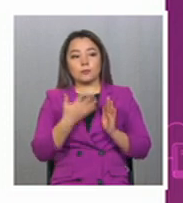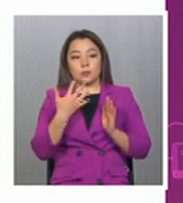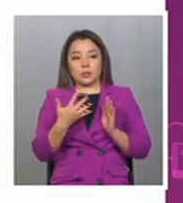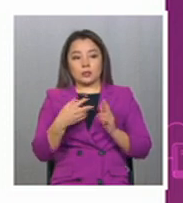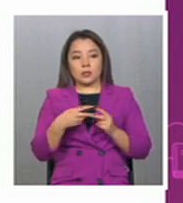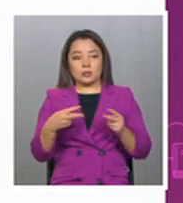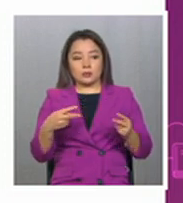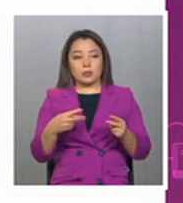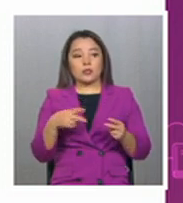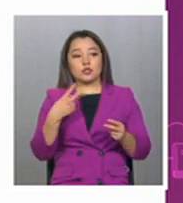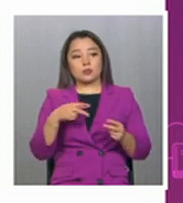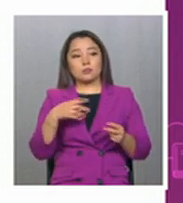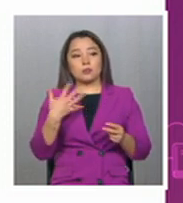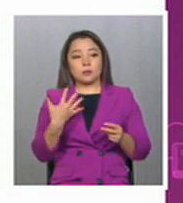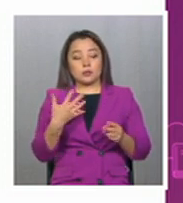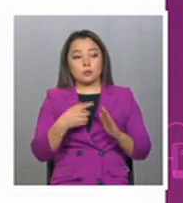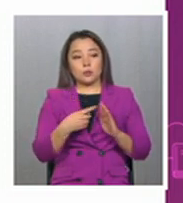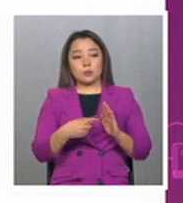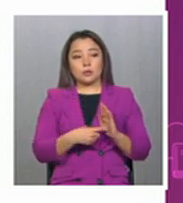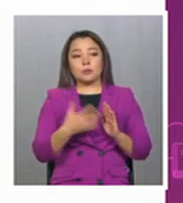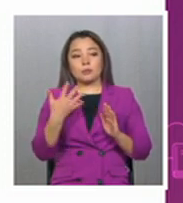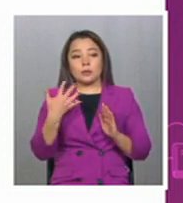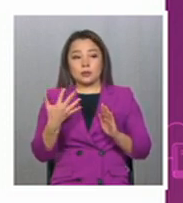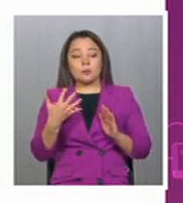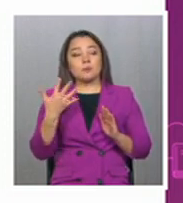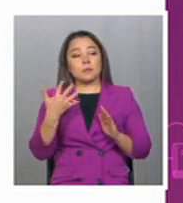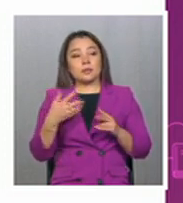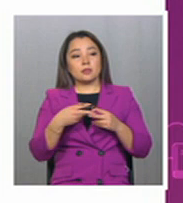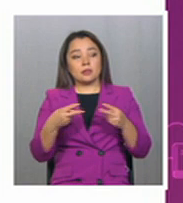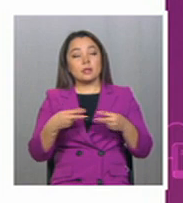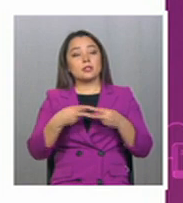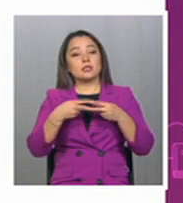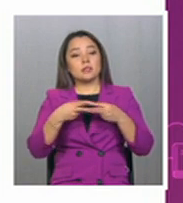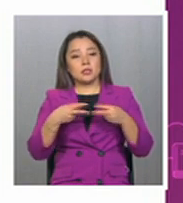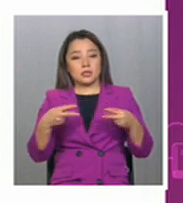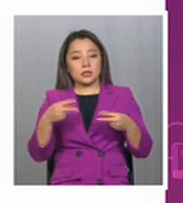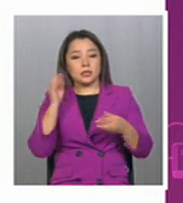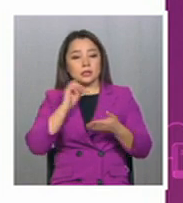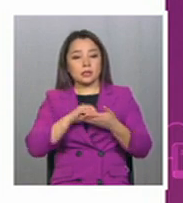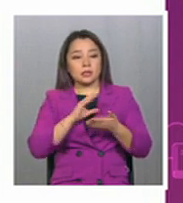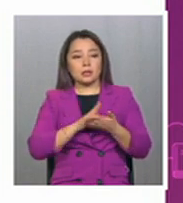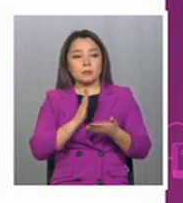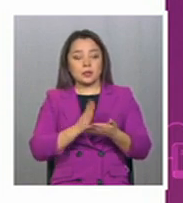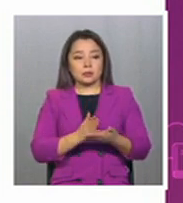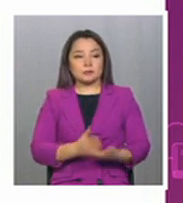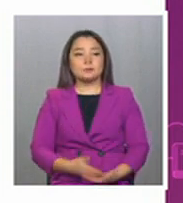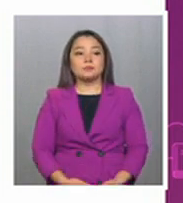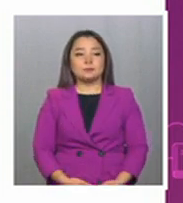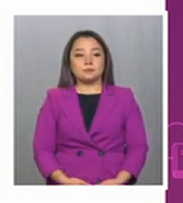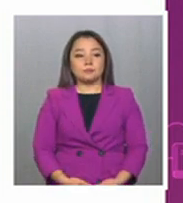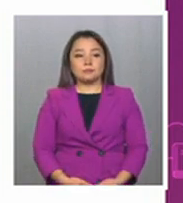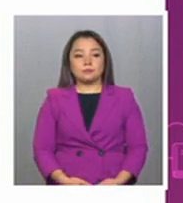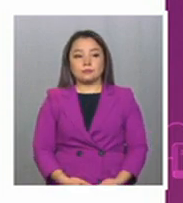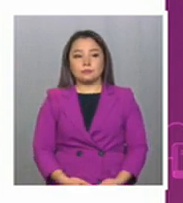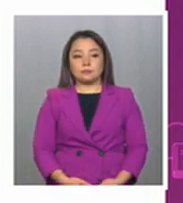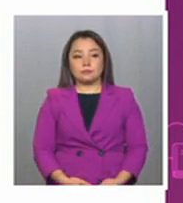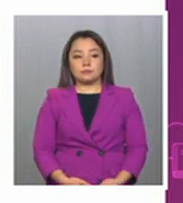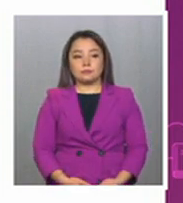тең. 25 пен 5 сандарының бөлінісі 5-ке тең. Демек, 5 пен 5 сандары өзара